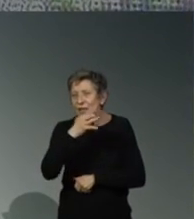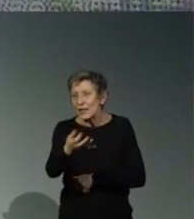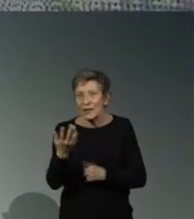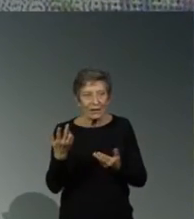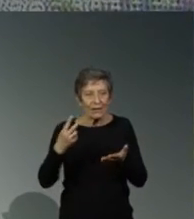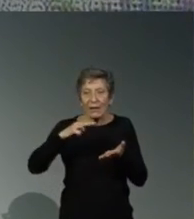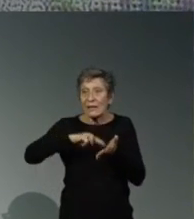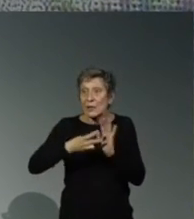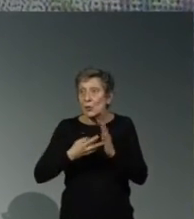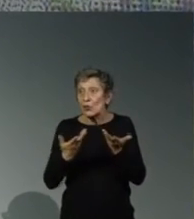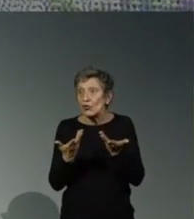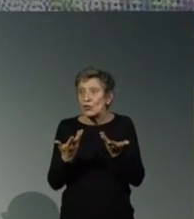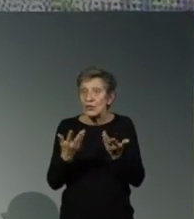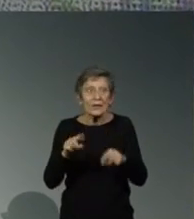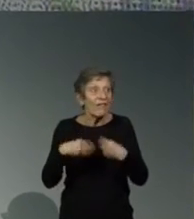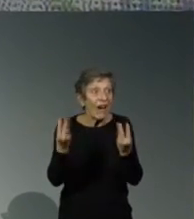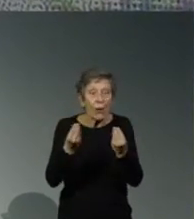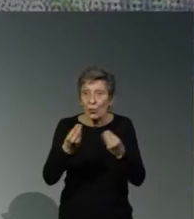technologie va nous emmener en fait à l'avance.